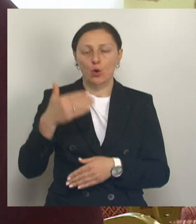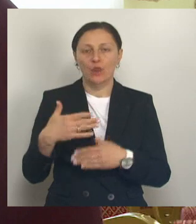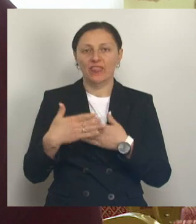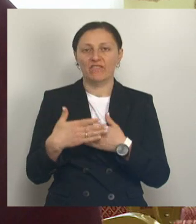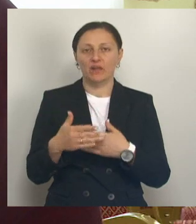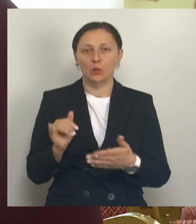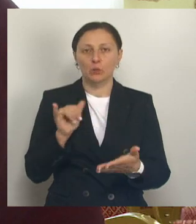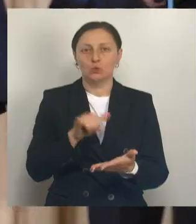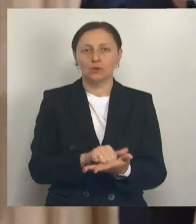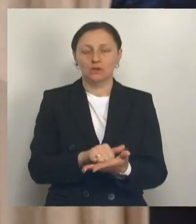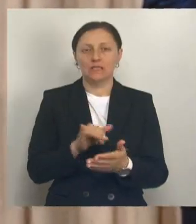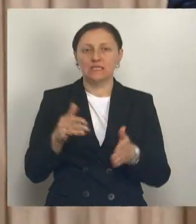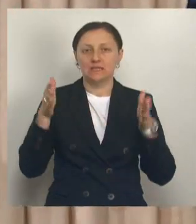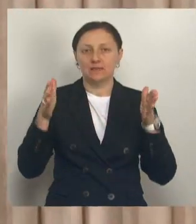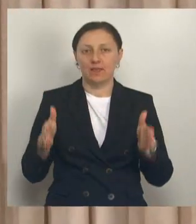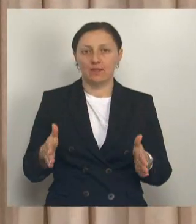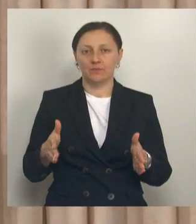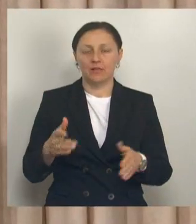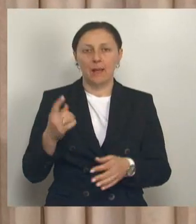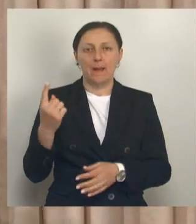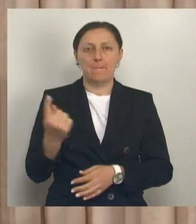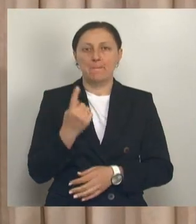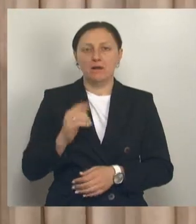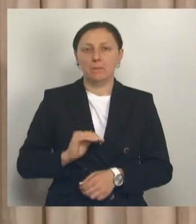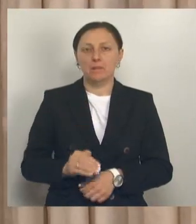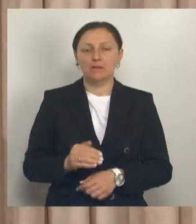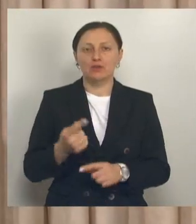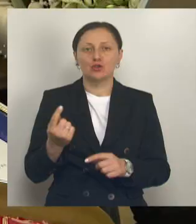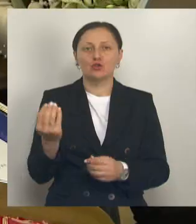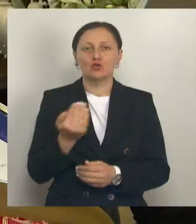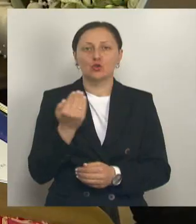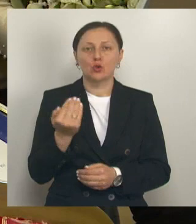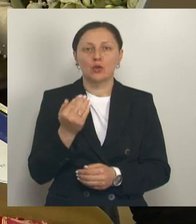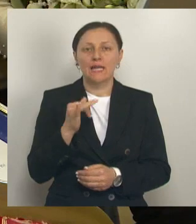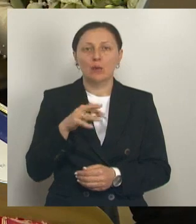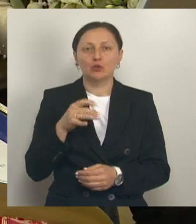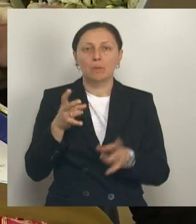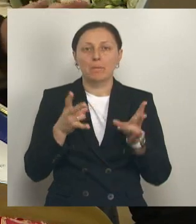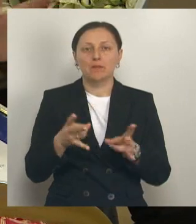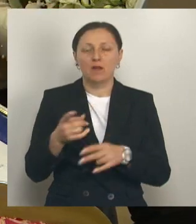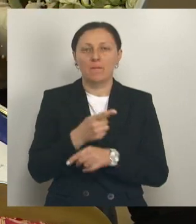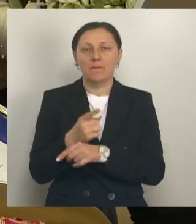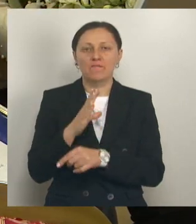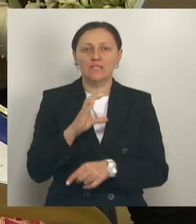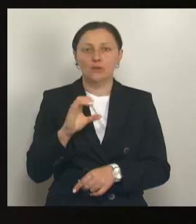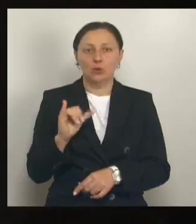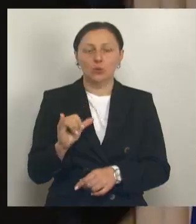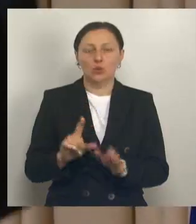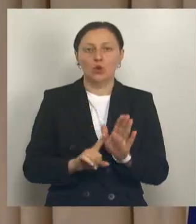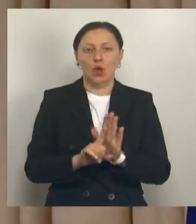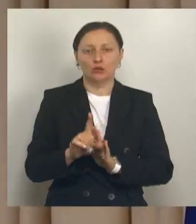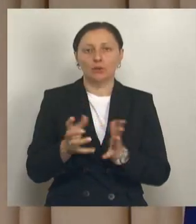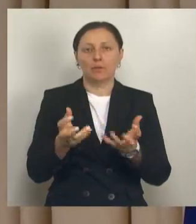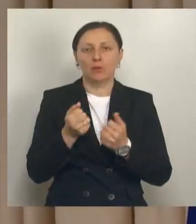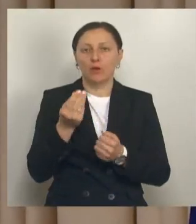в основном конечно стены первые предприниматели чье имущество пострадало в результате обстрелов со стороны всу начинают получать